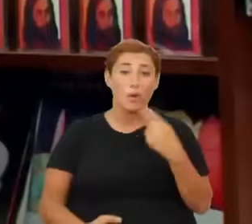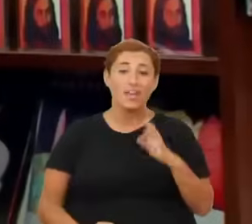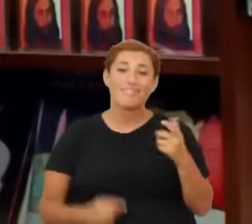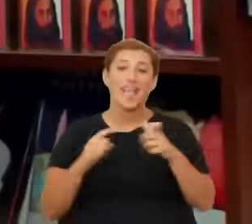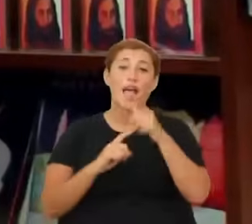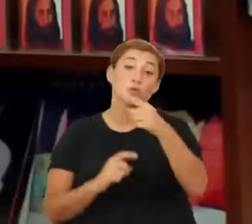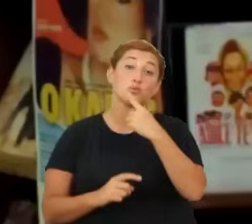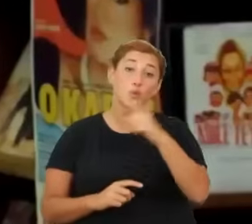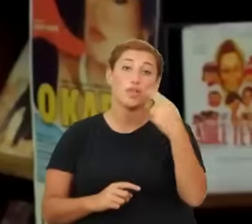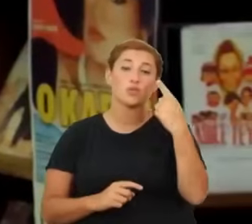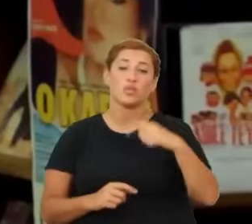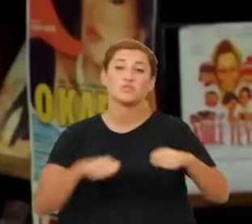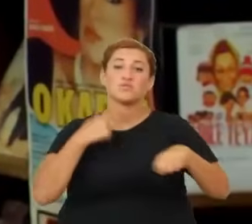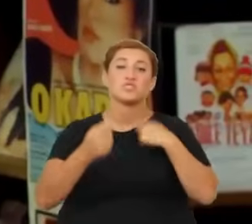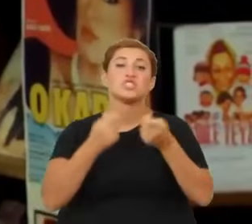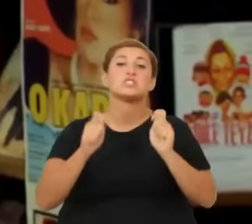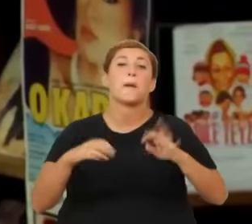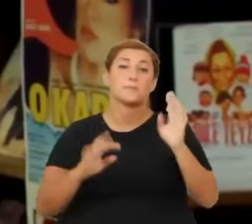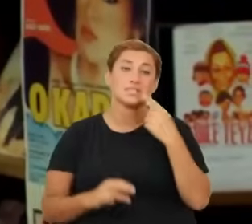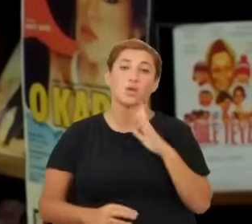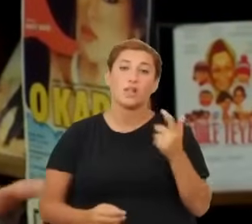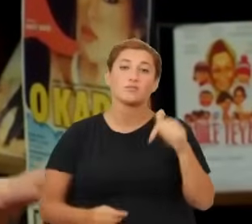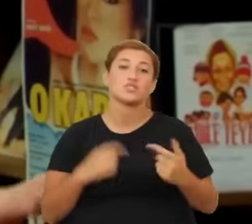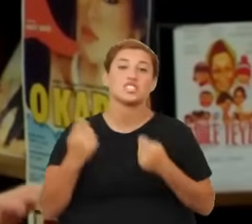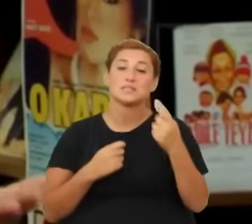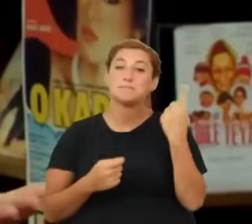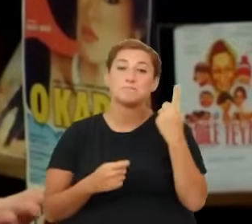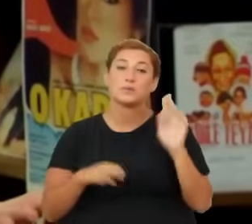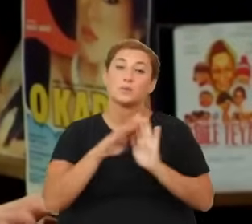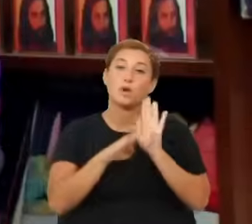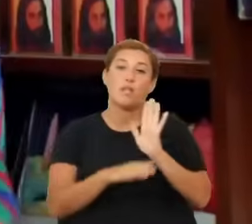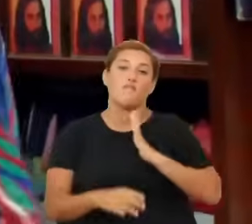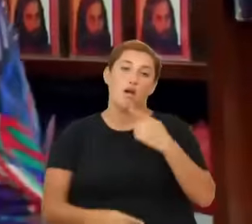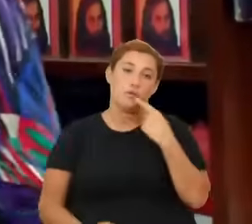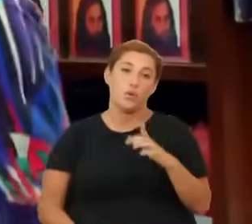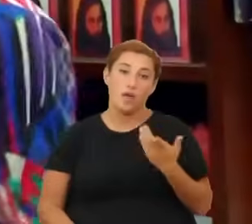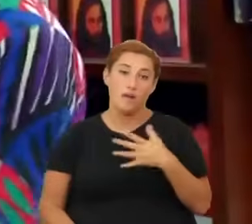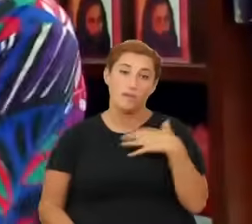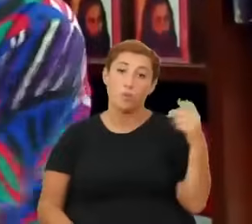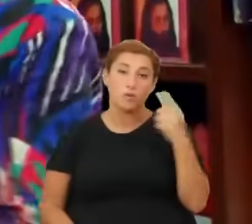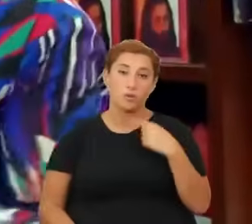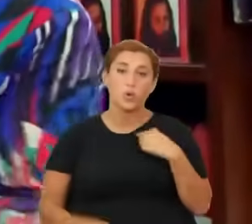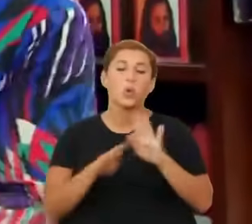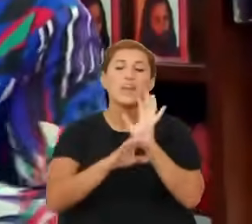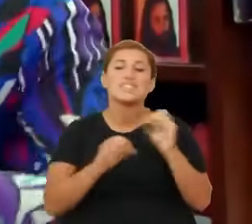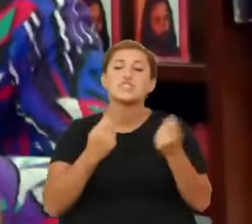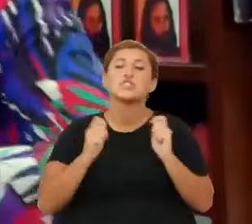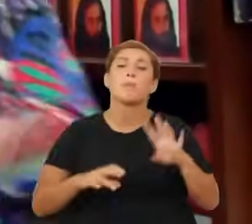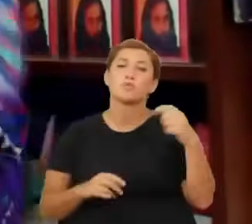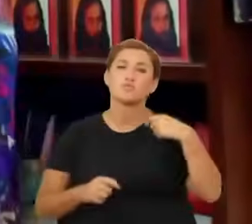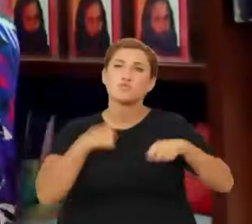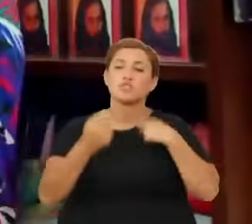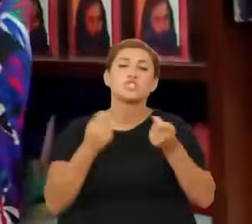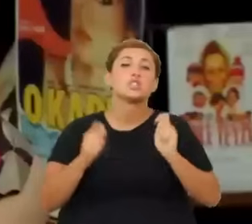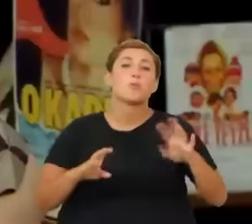yani Ergun'a söyle diyor, öyle kafasına göre iş yapmasın diyor. Yani bu işin diyor bir usulü var falan diyor yani annem, öyle diyor. Usulsüz iş yapmıyorum, kafama göre